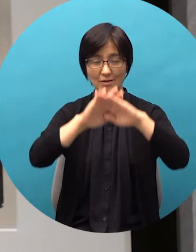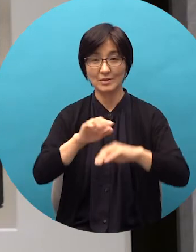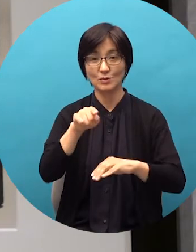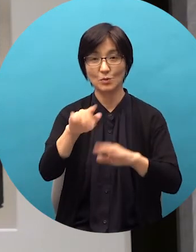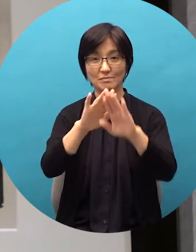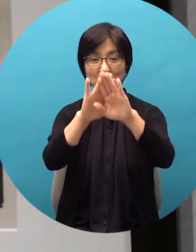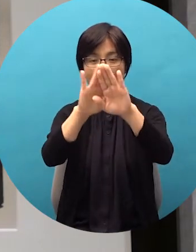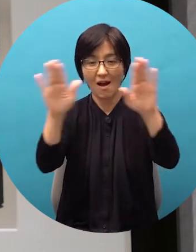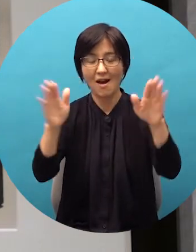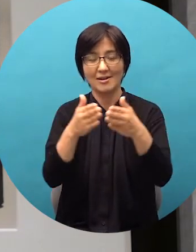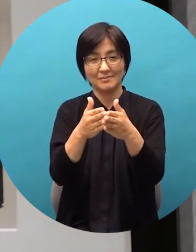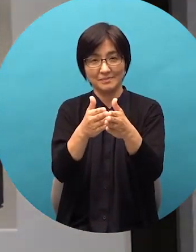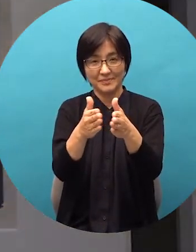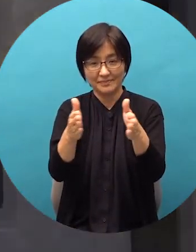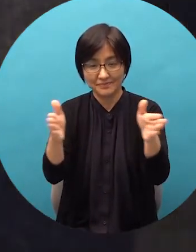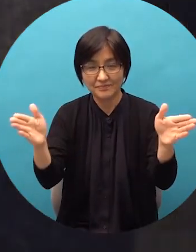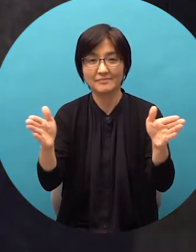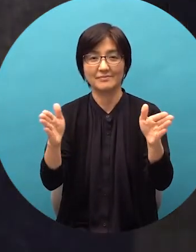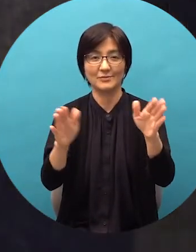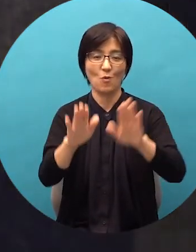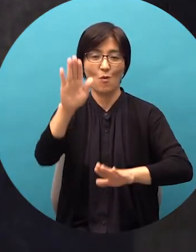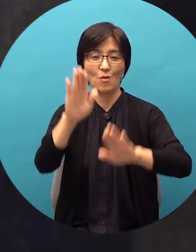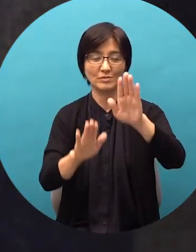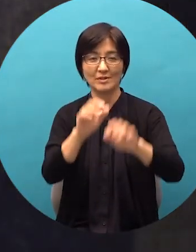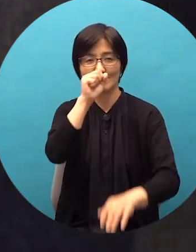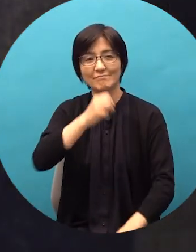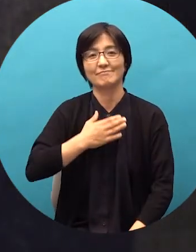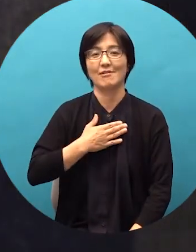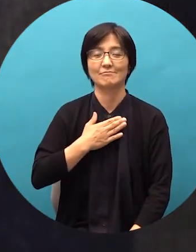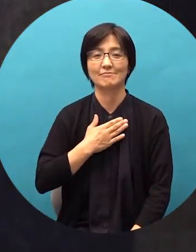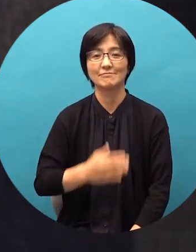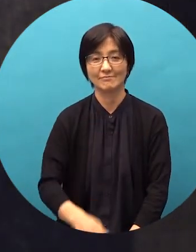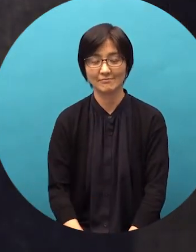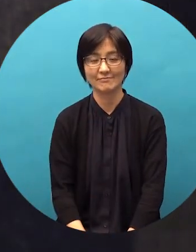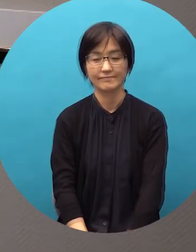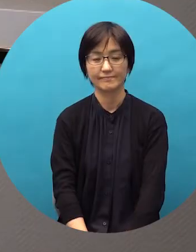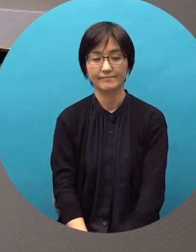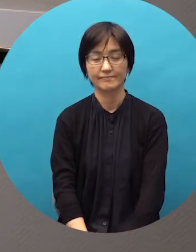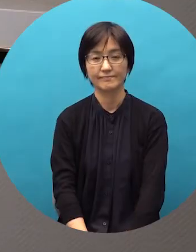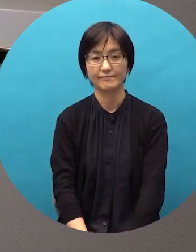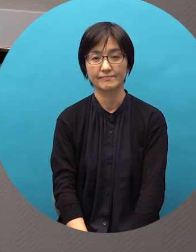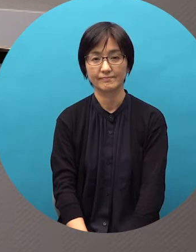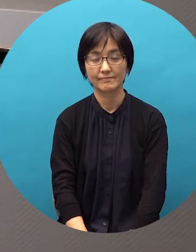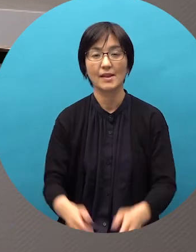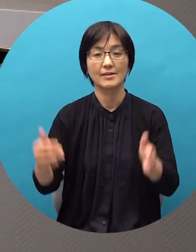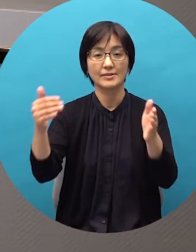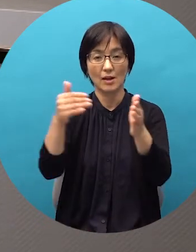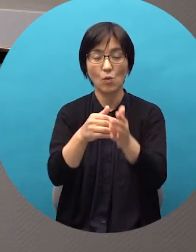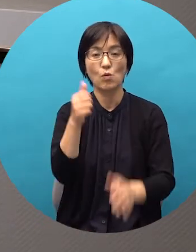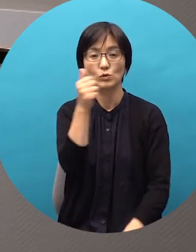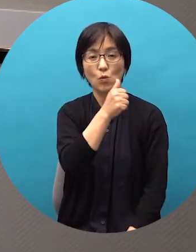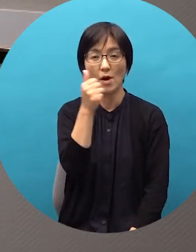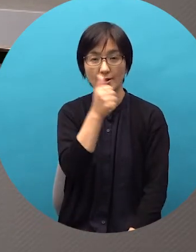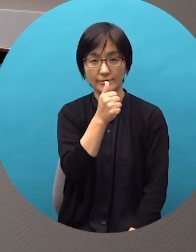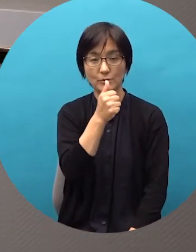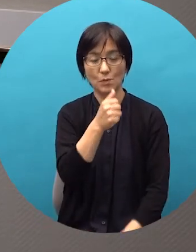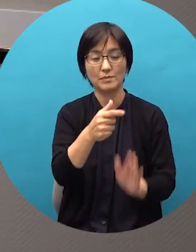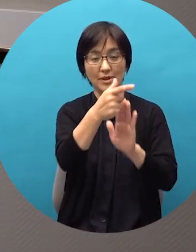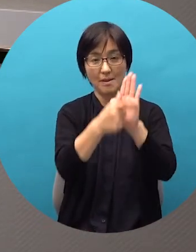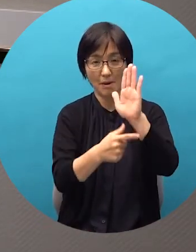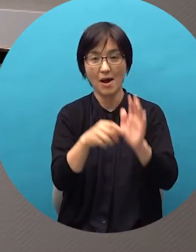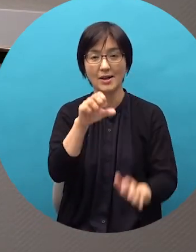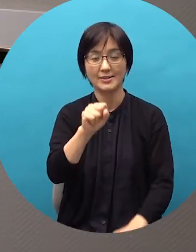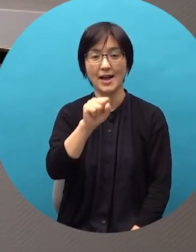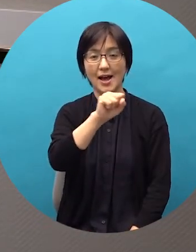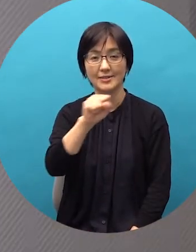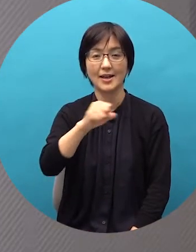庭へ、空間の広がりがとてもよくわかる作品になっています。最後に紹介するのはさざ波という作